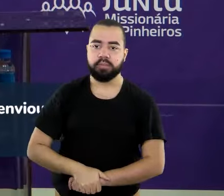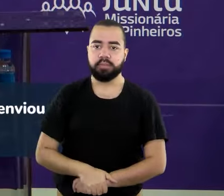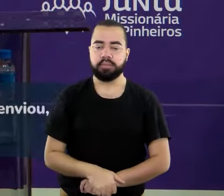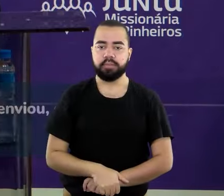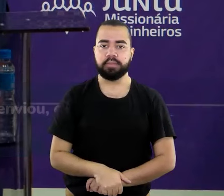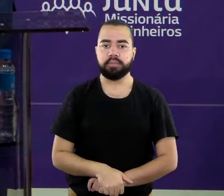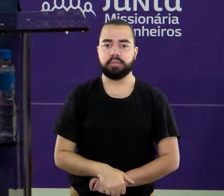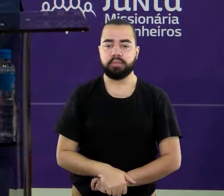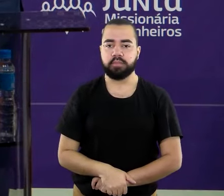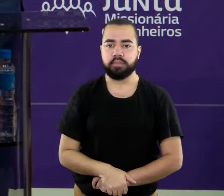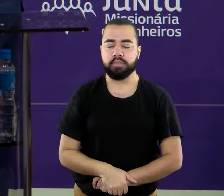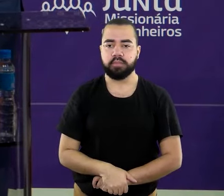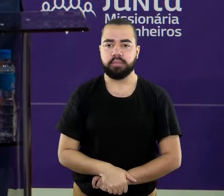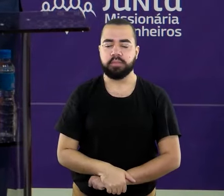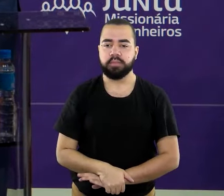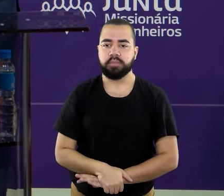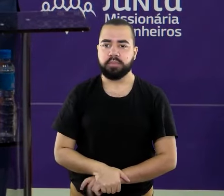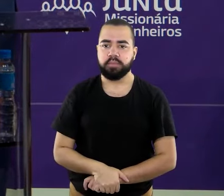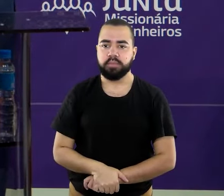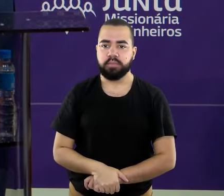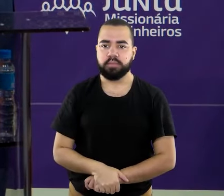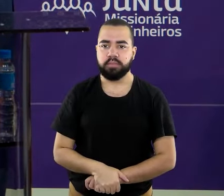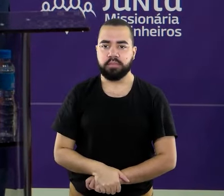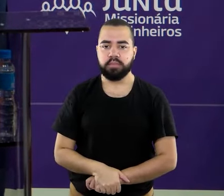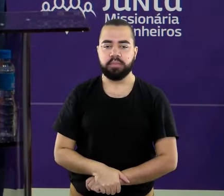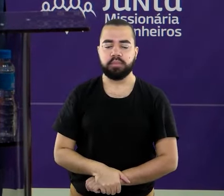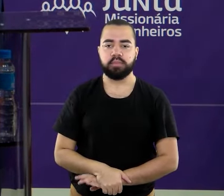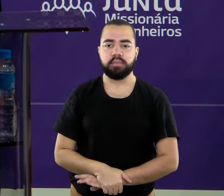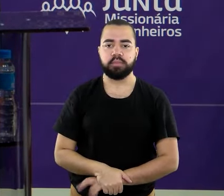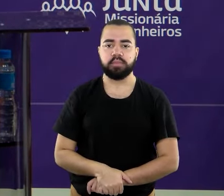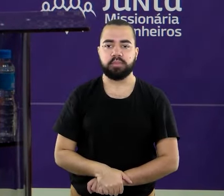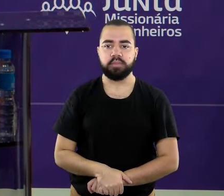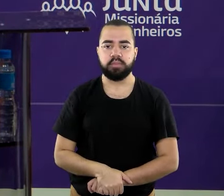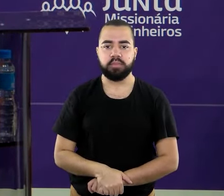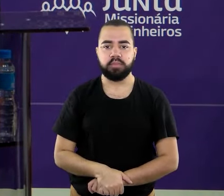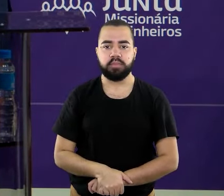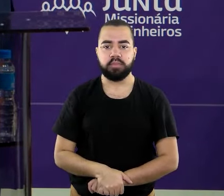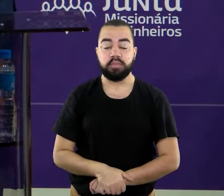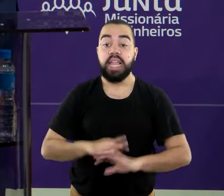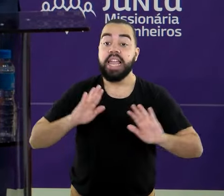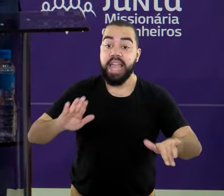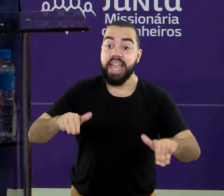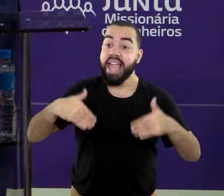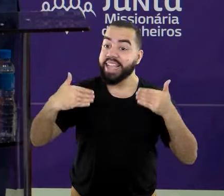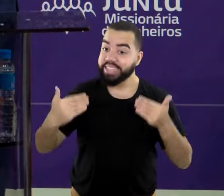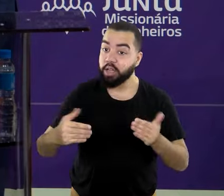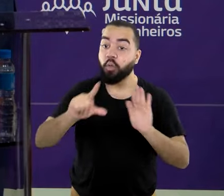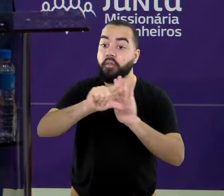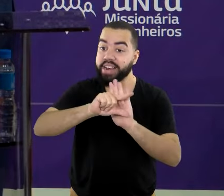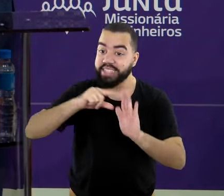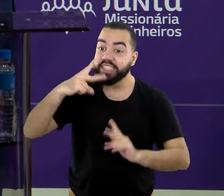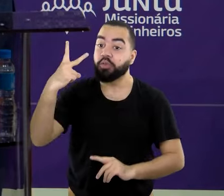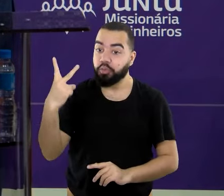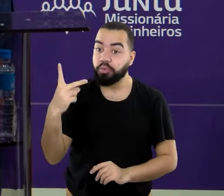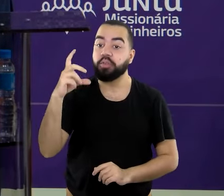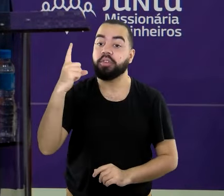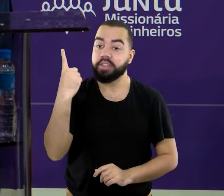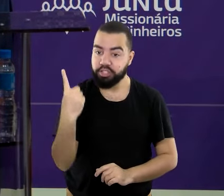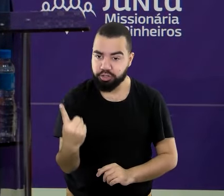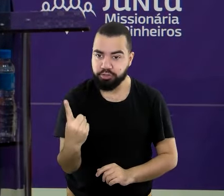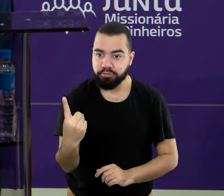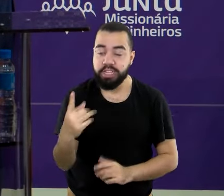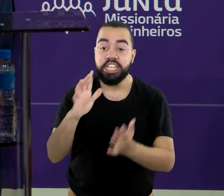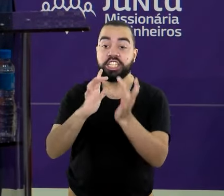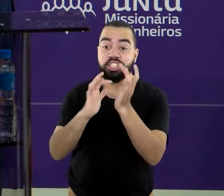말씀해 보니까 예수님이 너에게 평강이 있을지어다 샬롬 하셨습니다. E vendo no versículo 21 ele disse: A paz seja